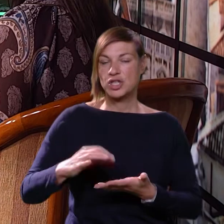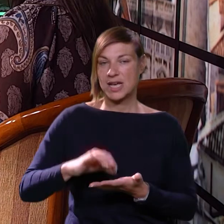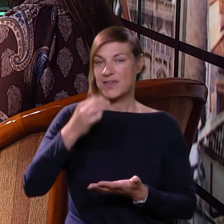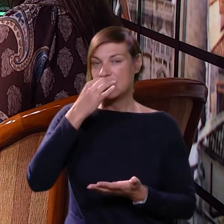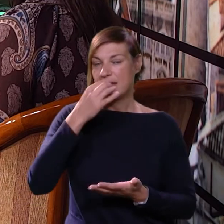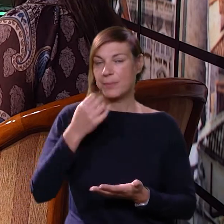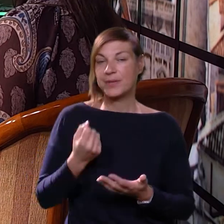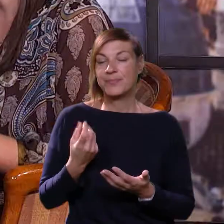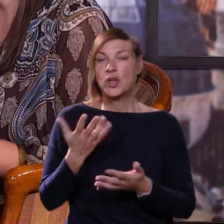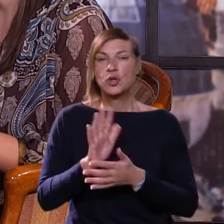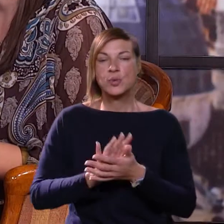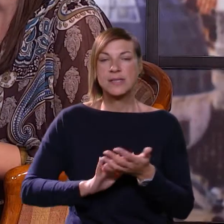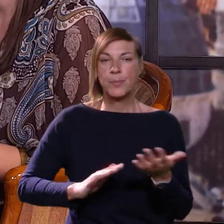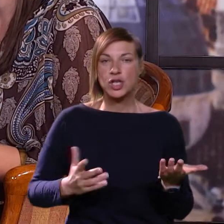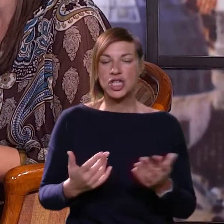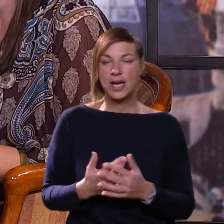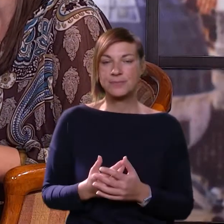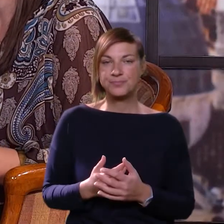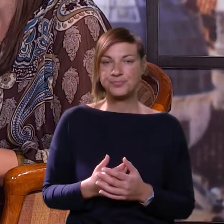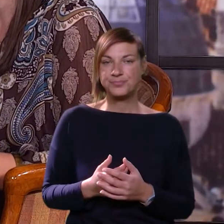kakva terapija. Od kud si krenula?